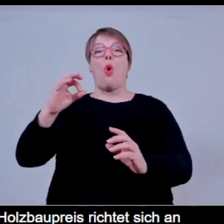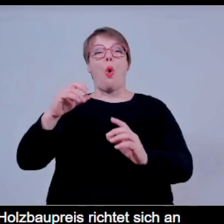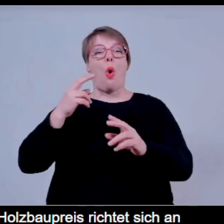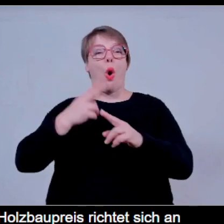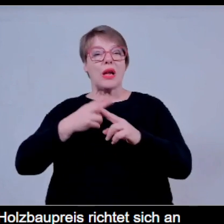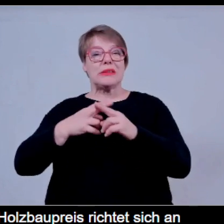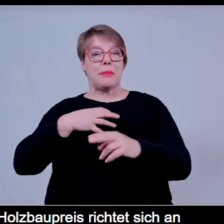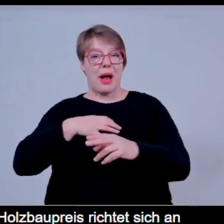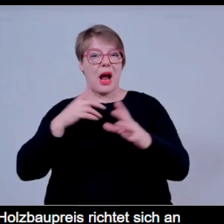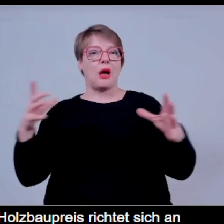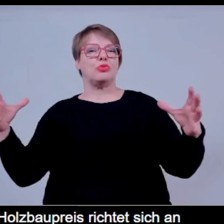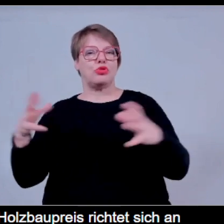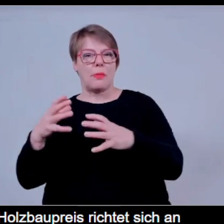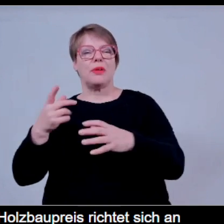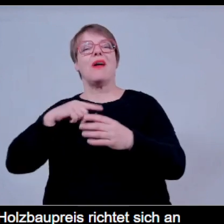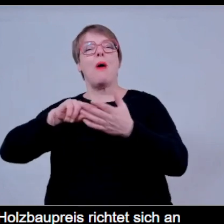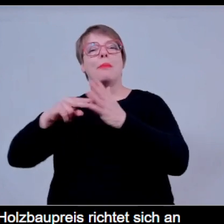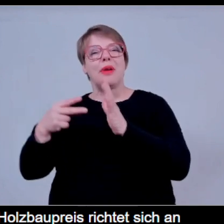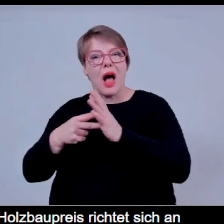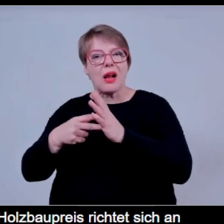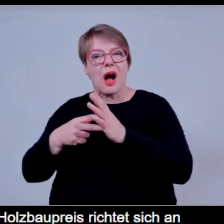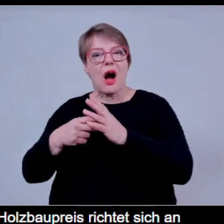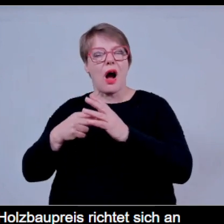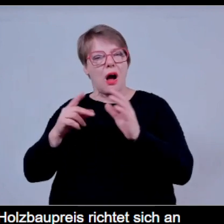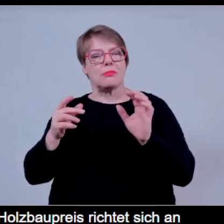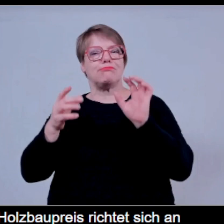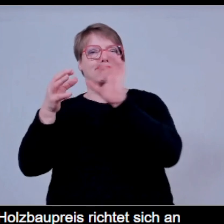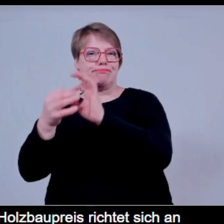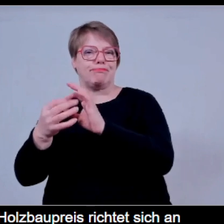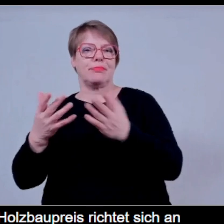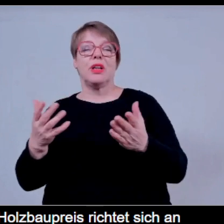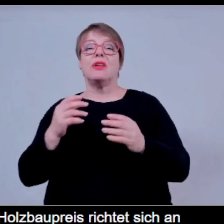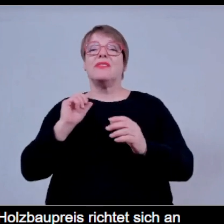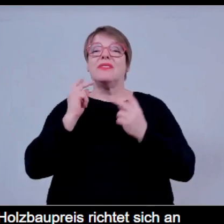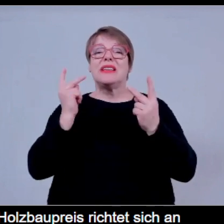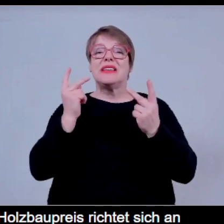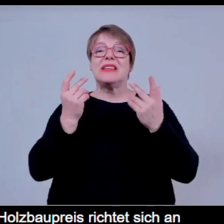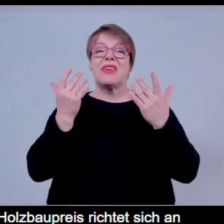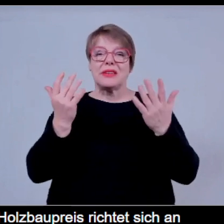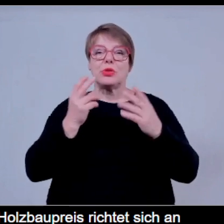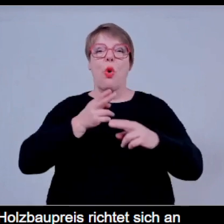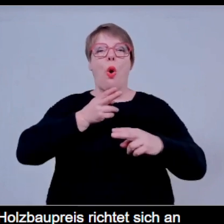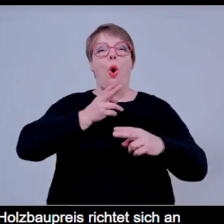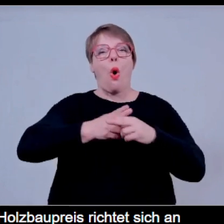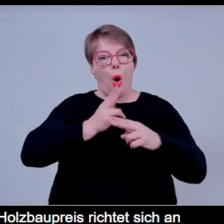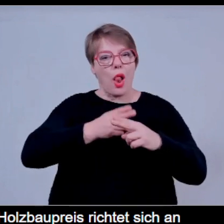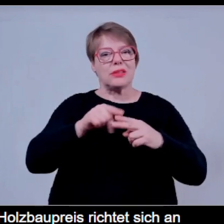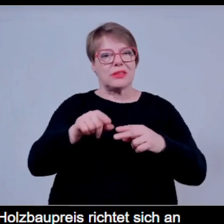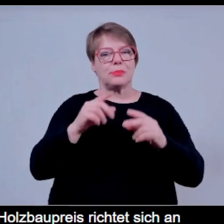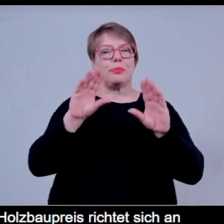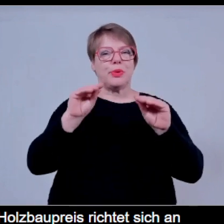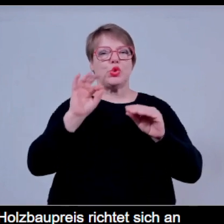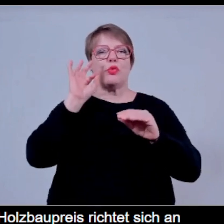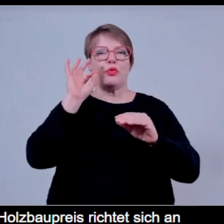digital einreichen, zwar bis Ende Februar. Und für die weiteren Informationen haben wir auch eine Homepage eingerichtet, also